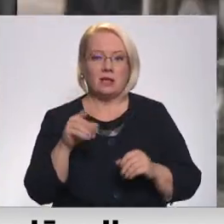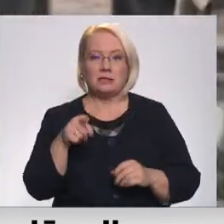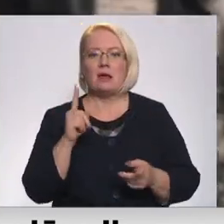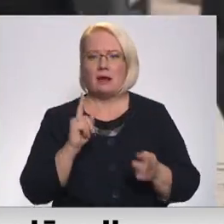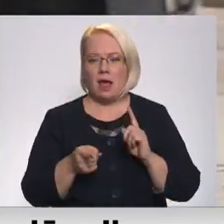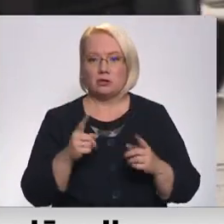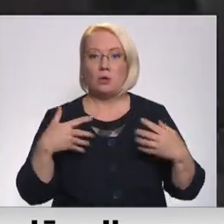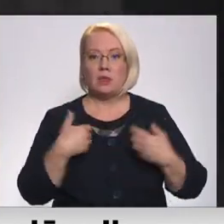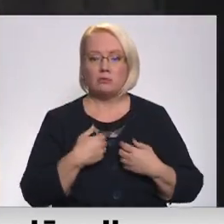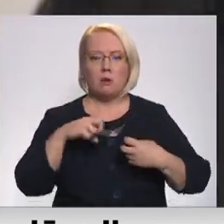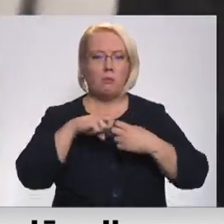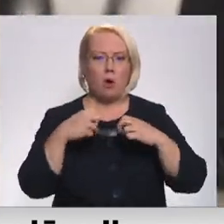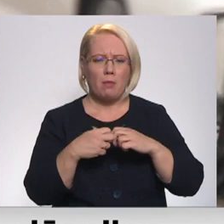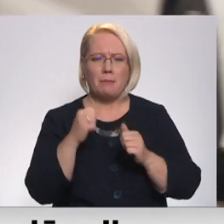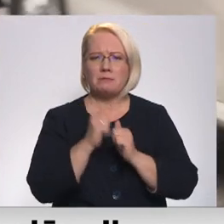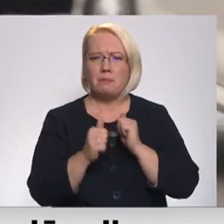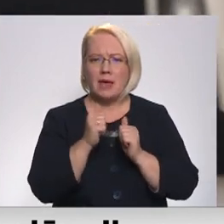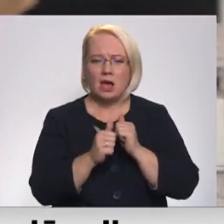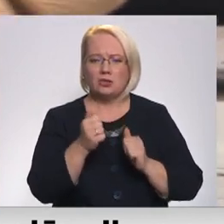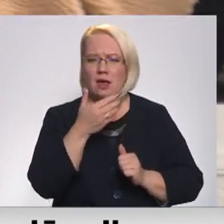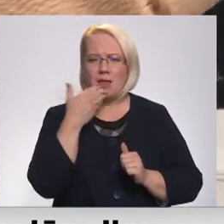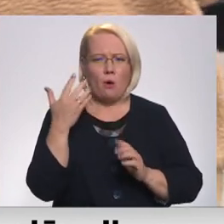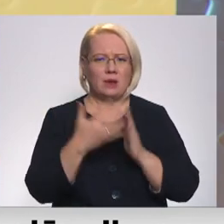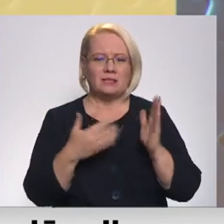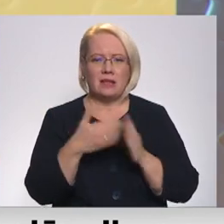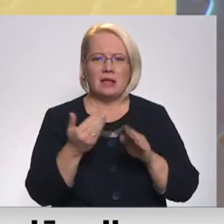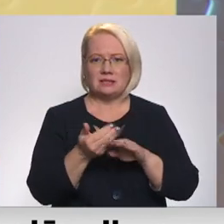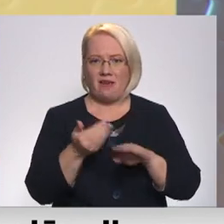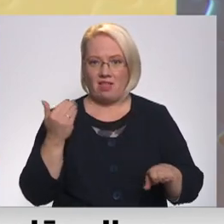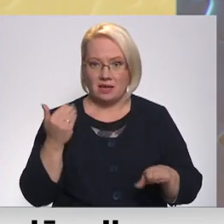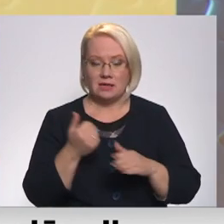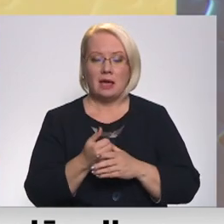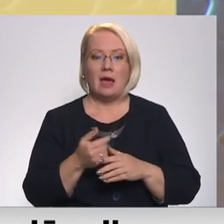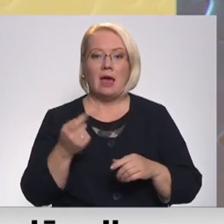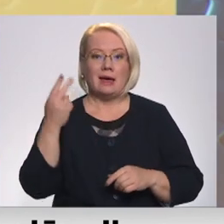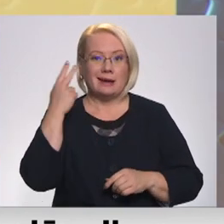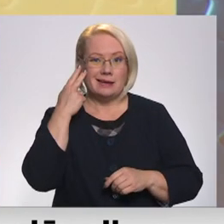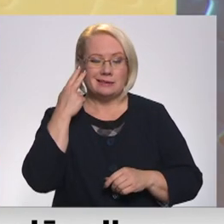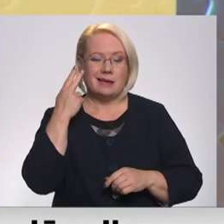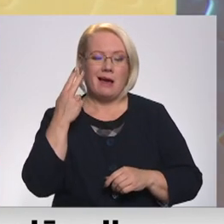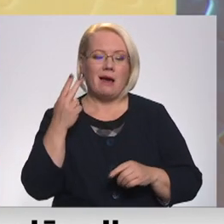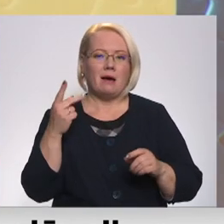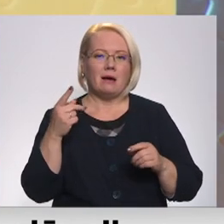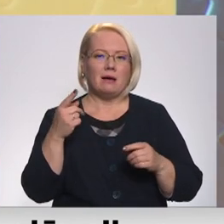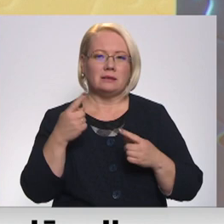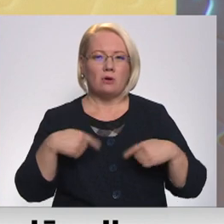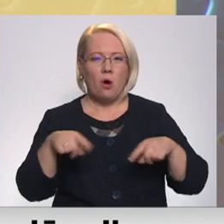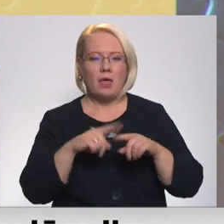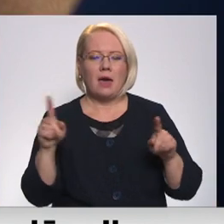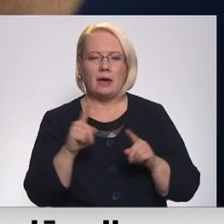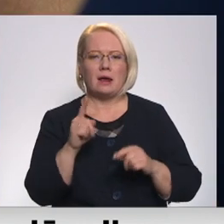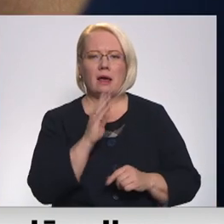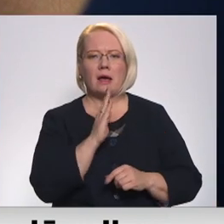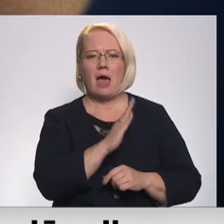diemžēl, problēmas bieži vien netiek risinātas savlaicīgi. Tātad riska zonā ir aptuveni katrs